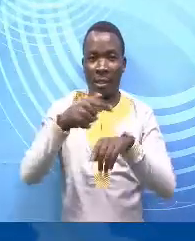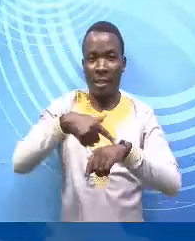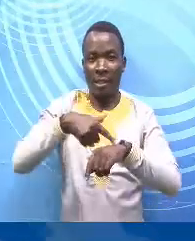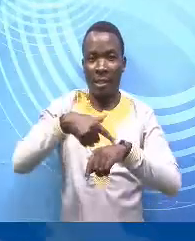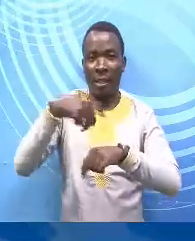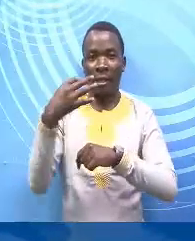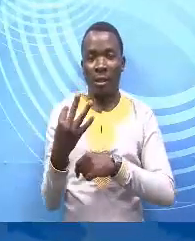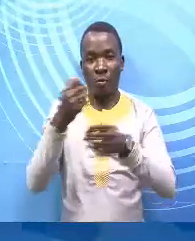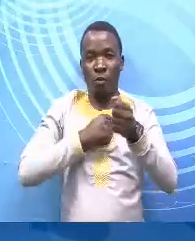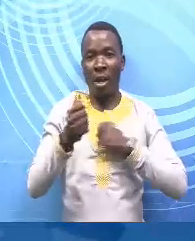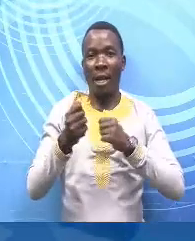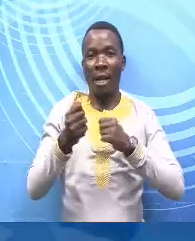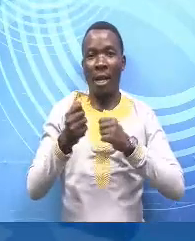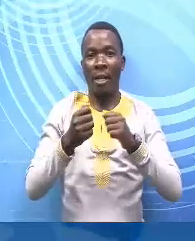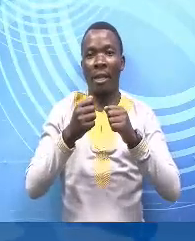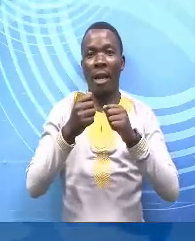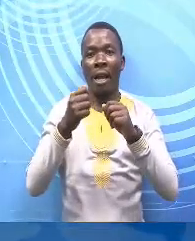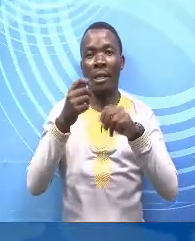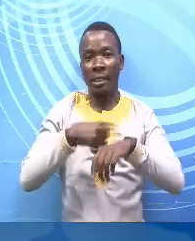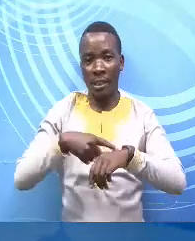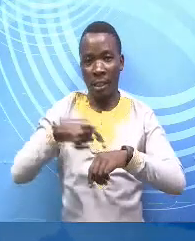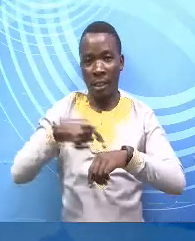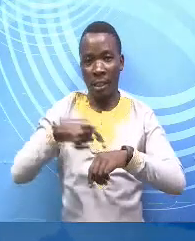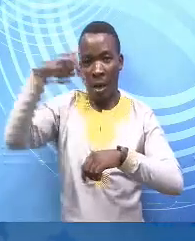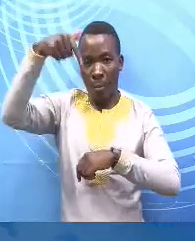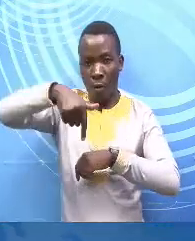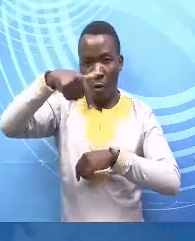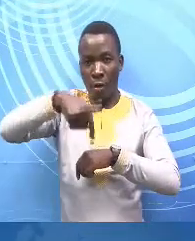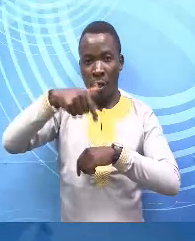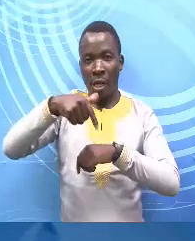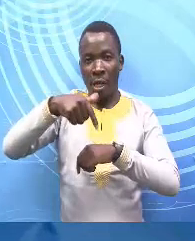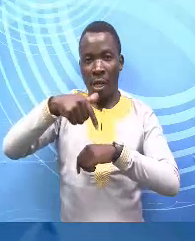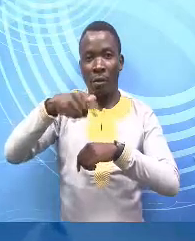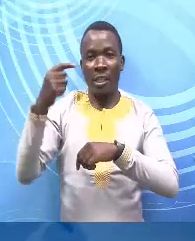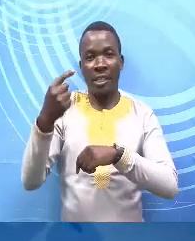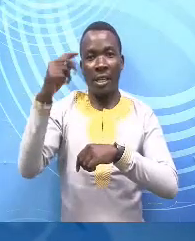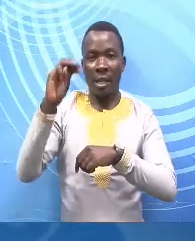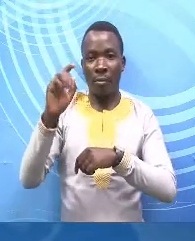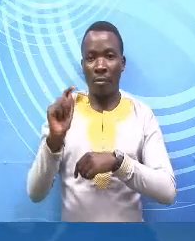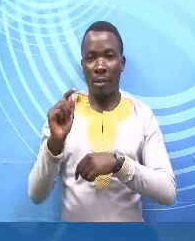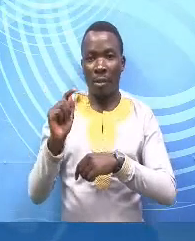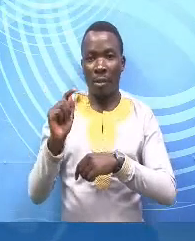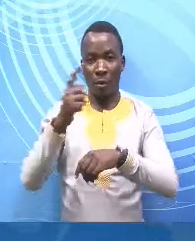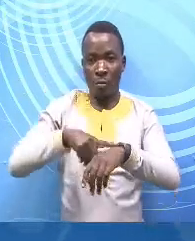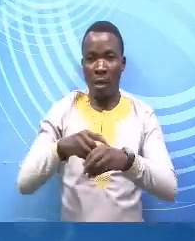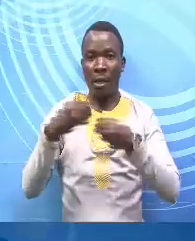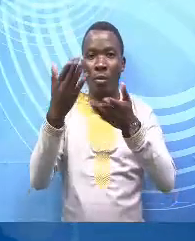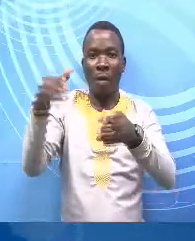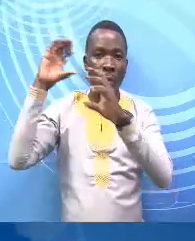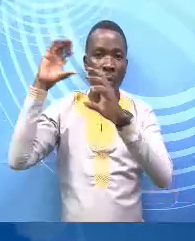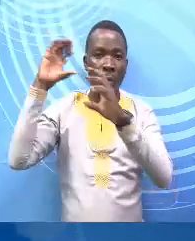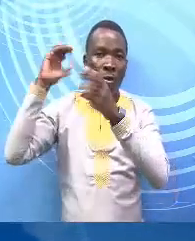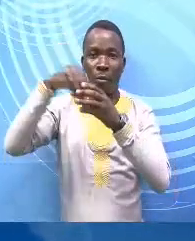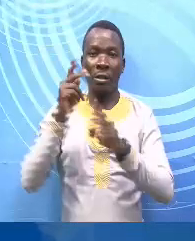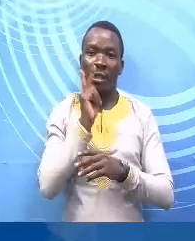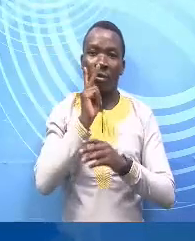y'i saa tatu mu Rwanda, ni ku isaha y'i saa moya ku isaha ngenga amasaha GMT. Uyu ni umwanya n'ubundi tubageza amakuru mu Kinyarwanda.